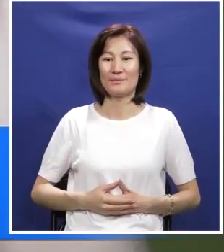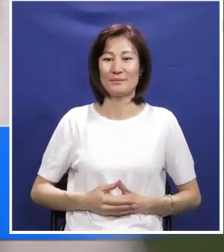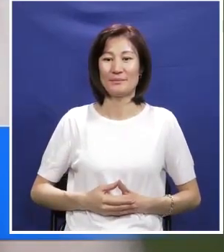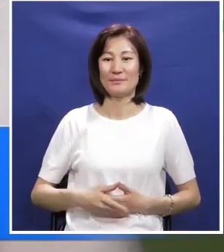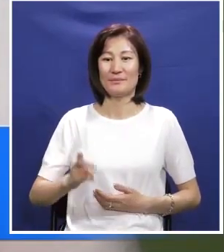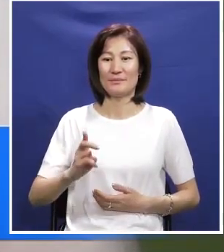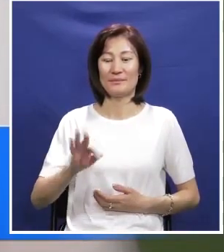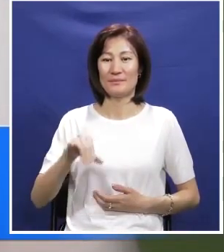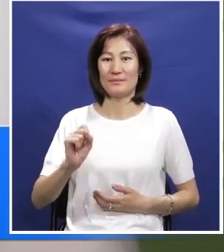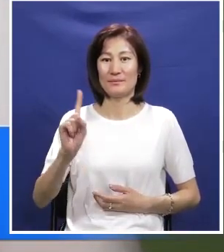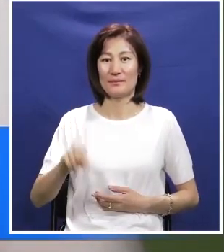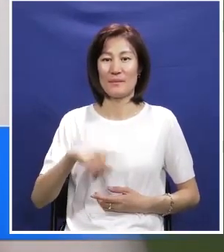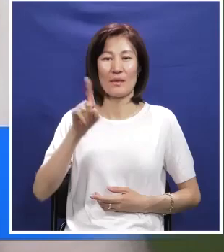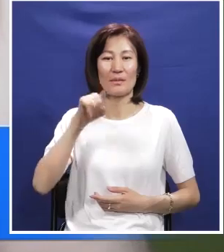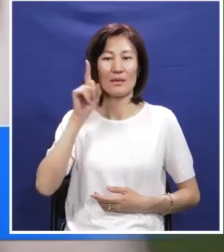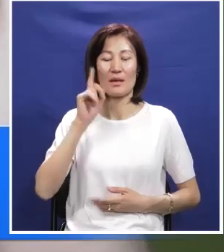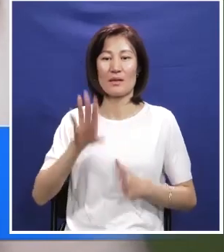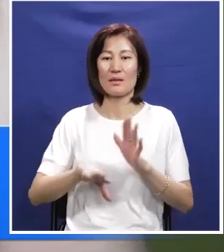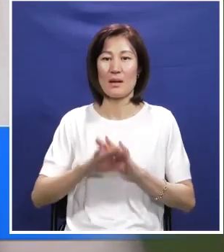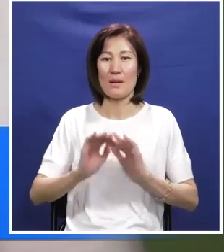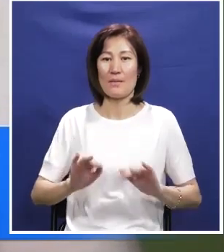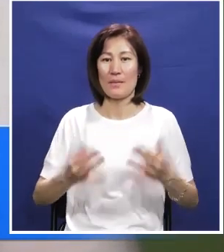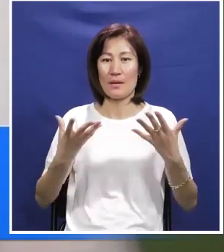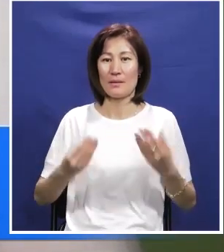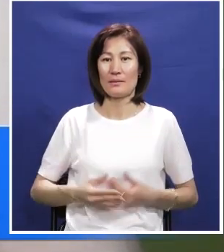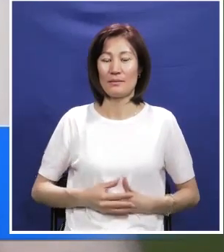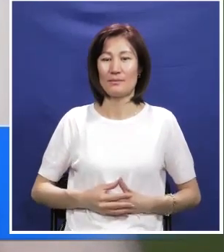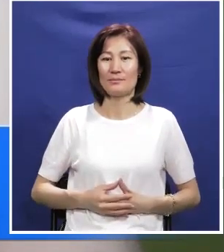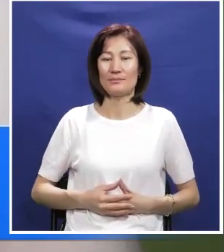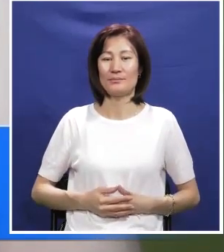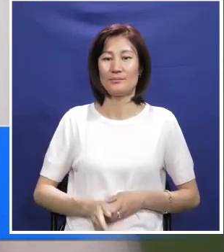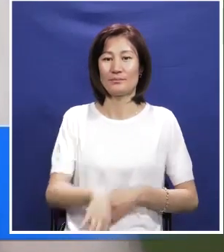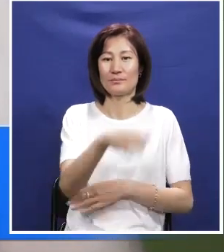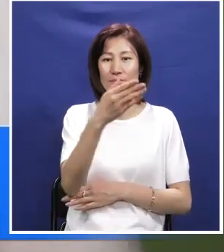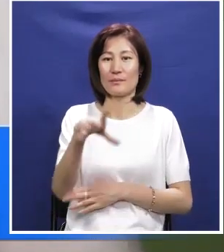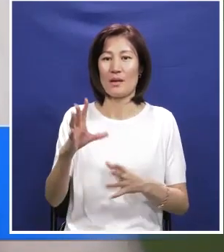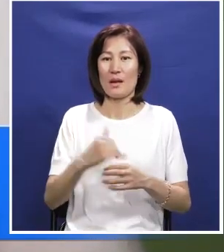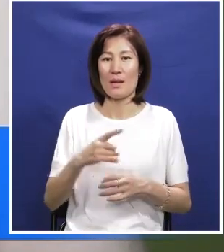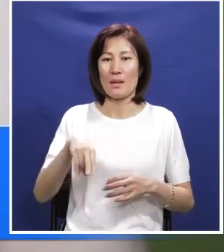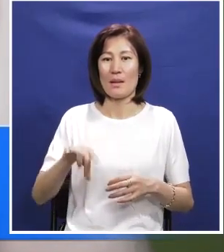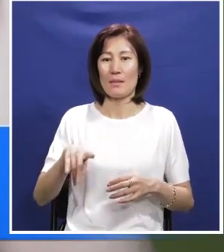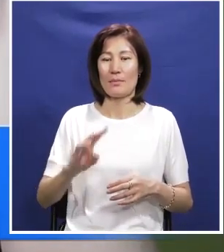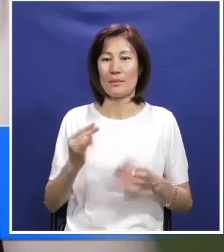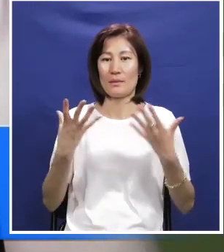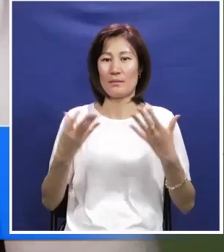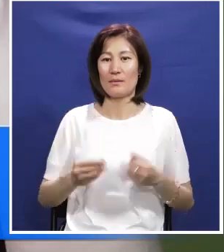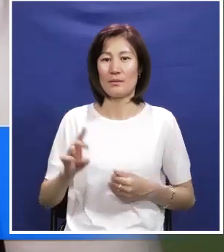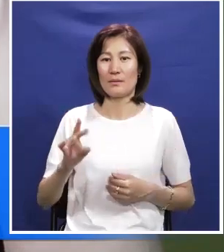Еліміздің болашағы осы жас өспірімдер, балалар, еліміздің елбасы Нұрсұлтан